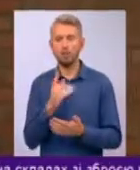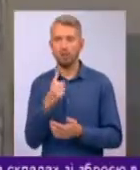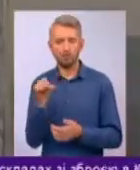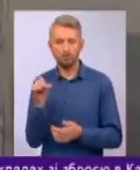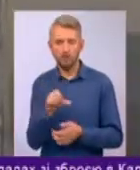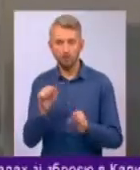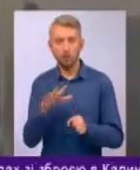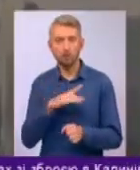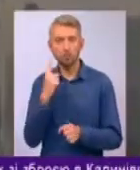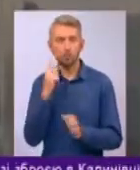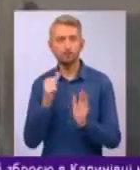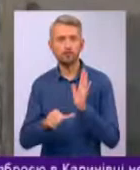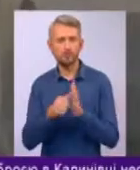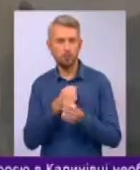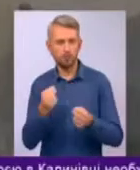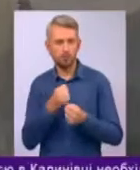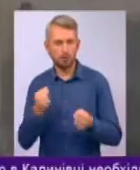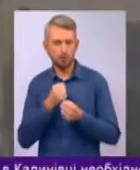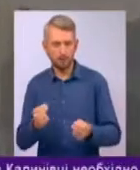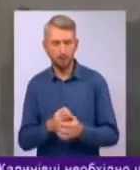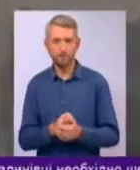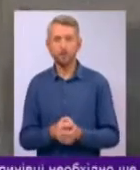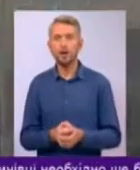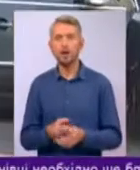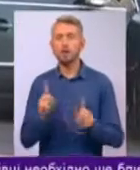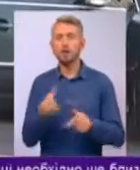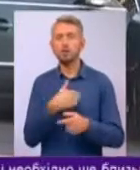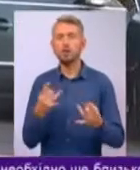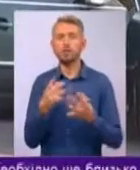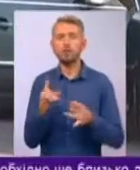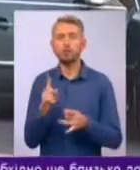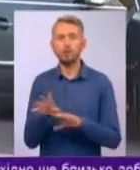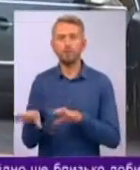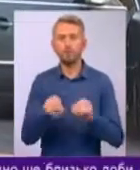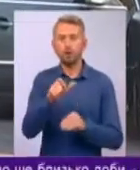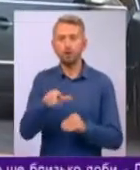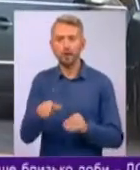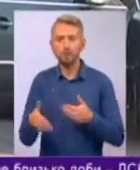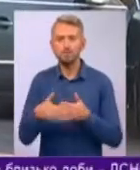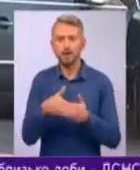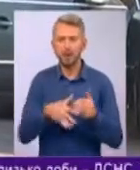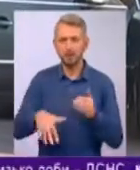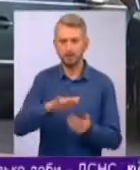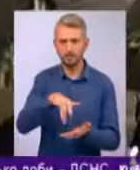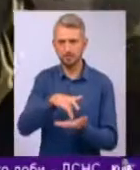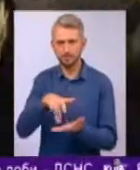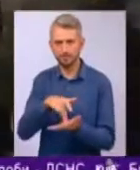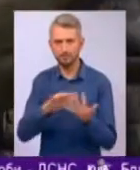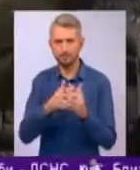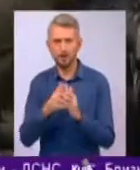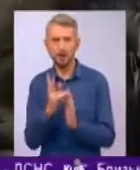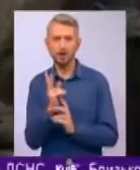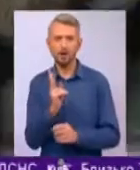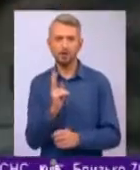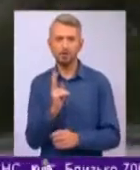можна було почути 60 вибухів. Також нам розповіли, що евакуювали людей з прилеглих населених пунктів Калинівки